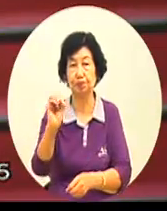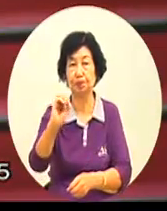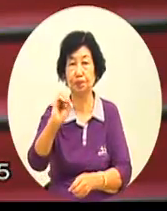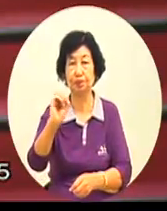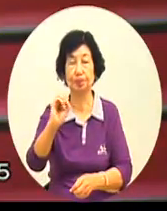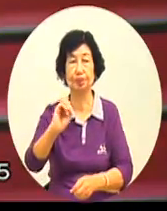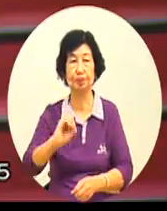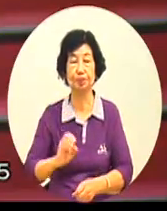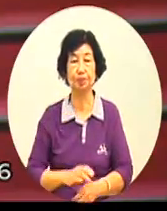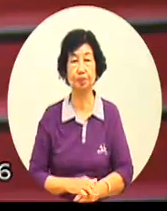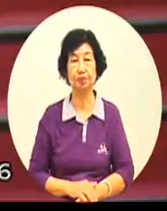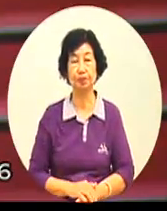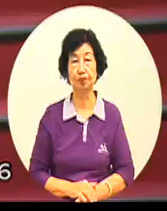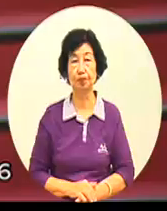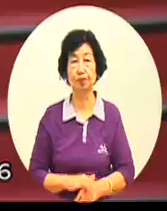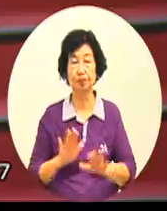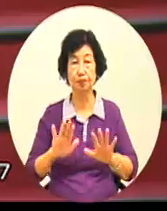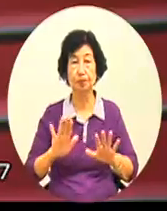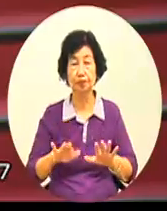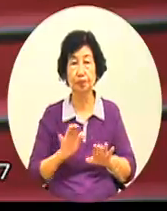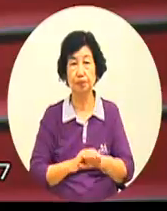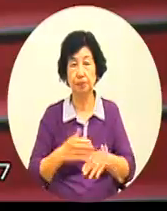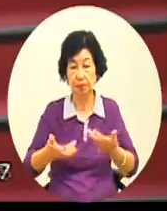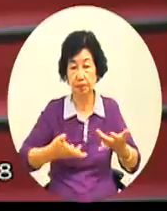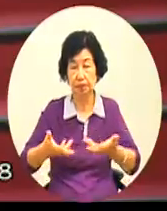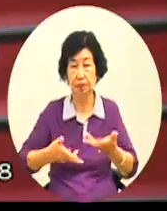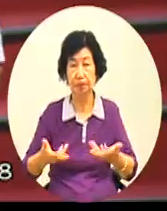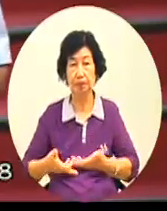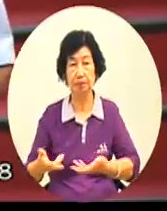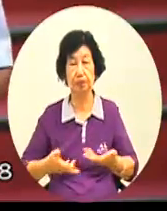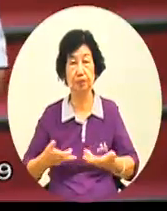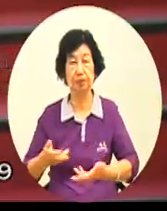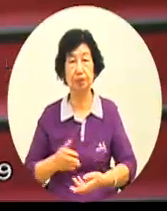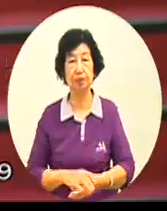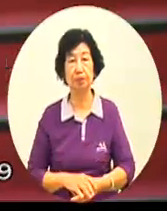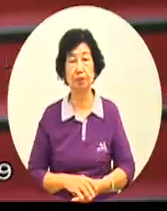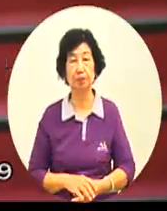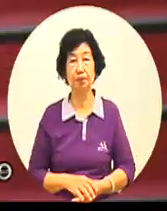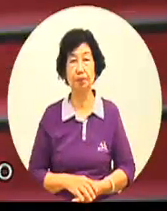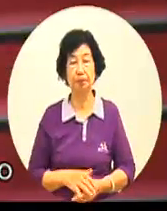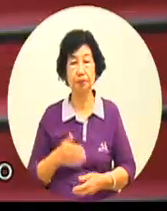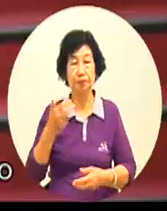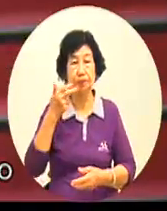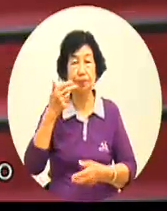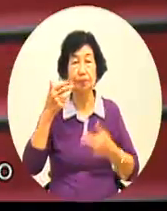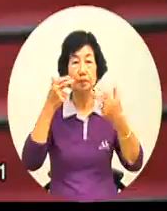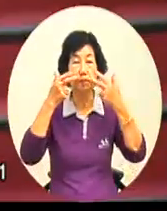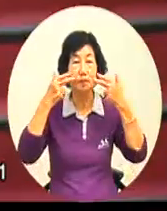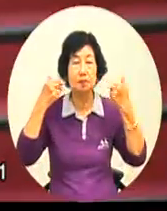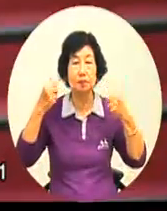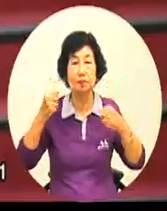呢，有几个议题我要就叫我们原民会的主委